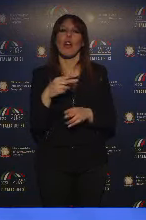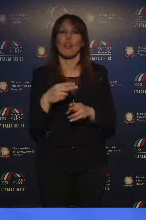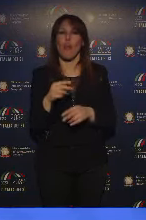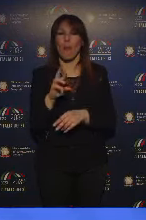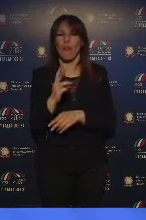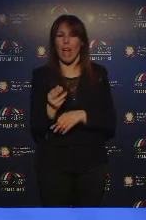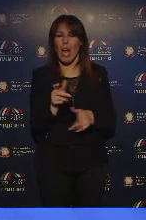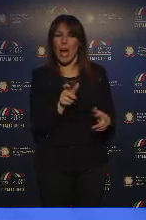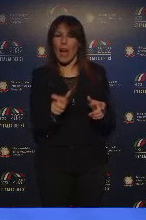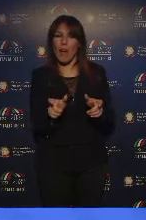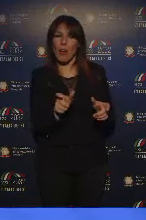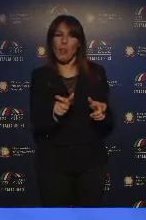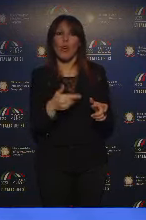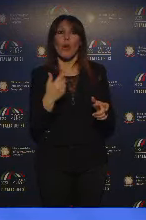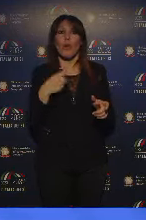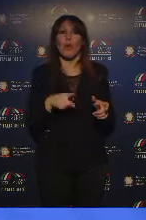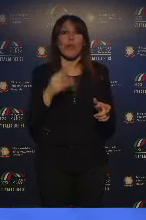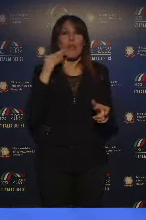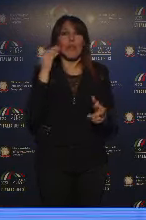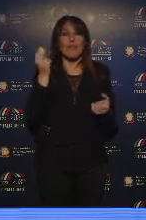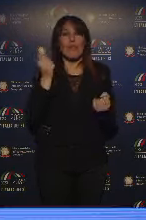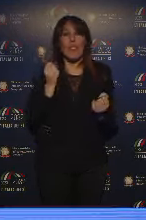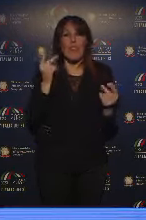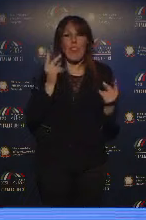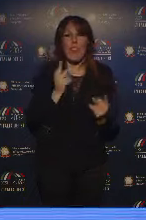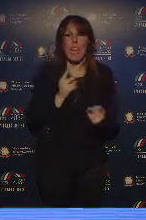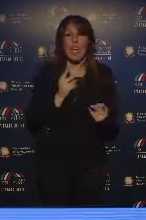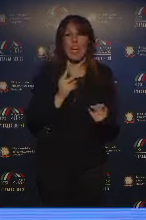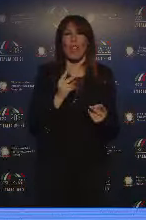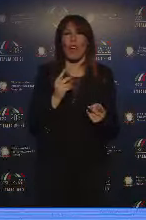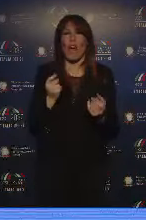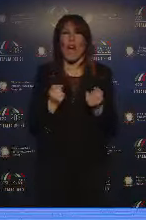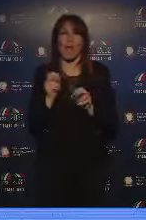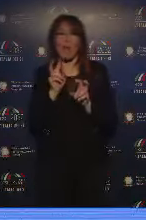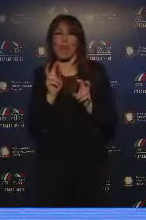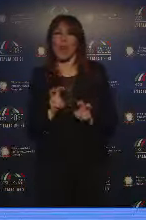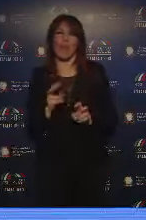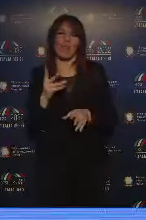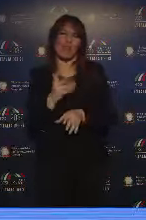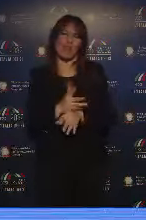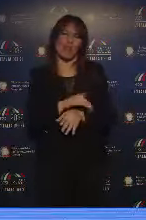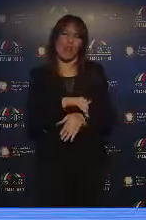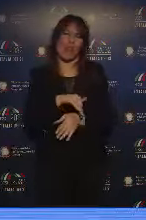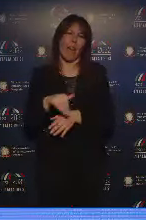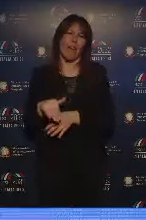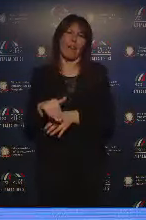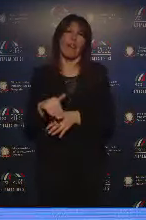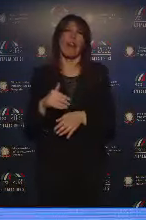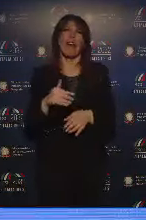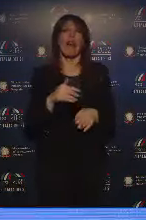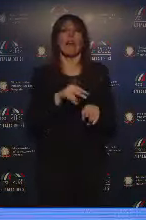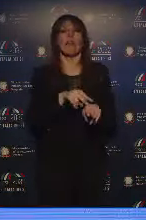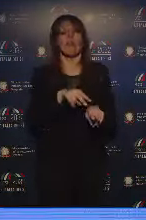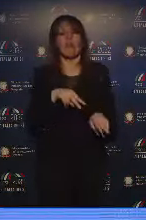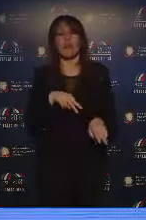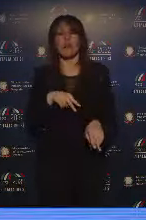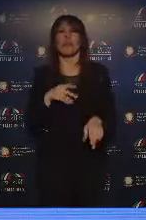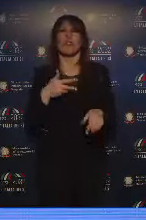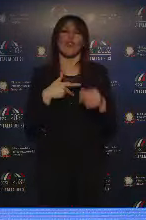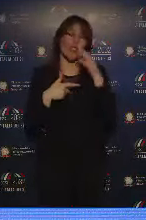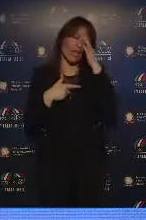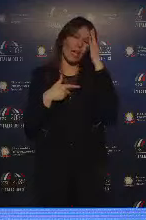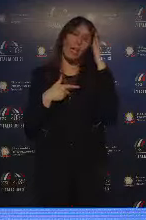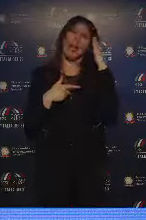dicevamo Questa è la decarbonizzazione vera non l'auto elettric a tutti i costi la cura del Ferro La cura dell'alta velocità alta velocità